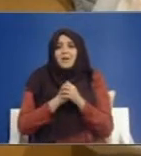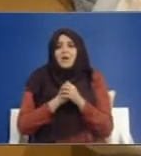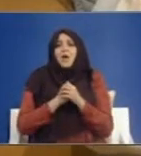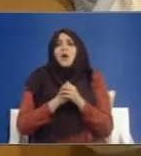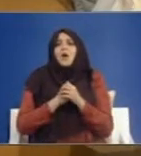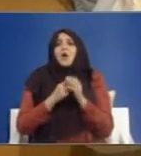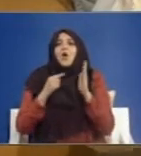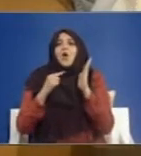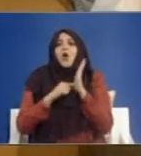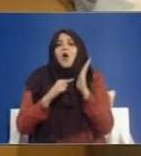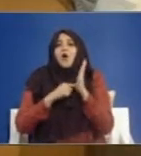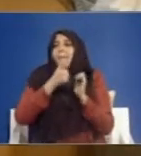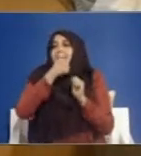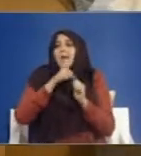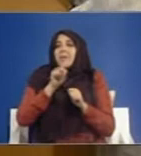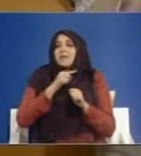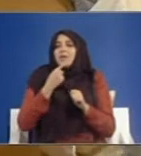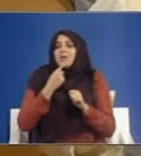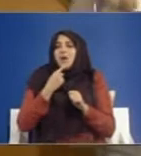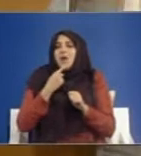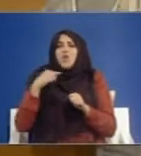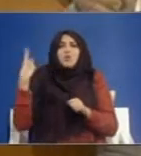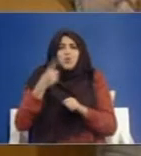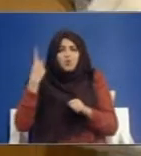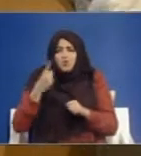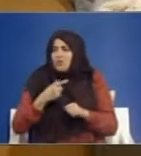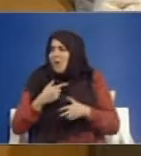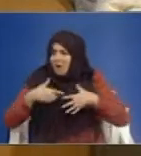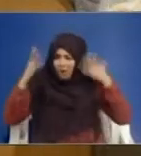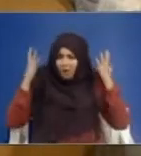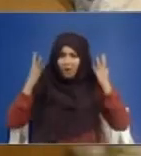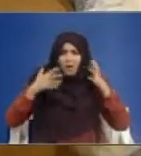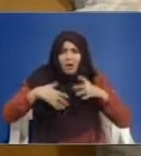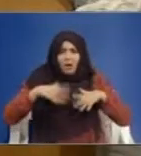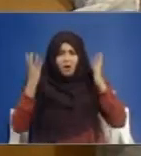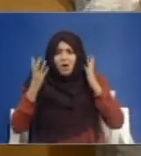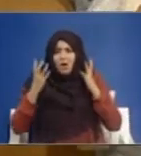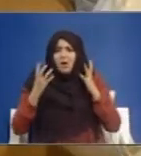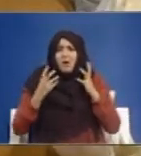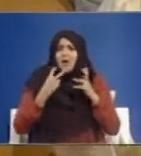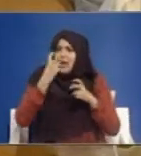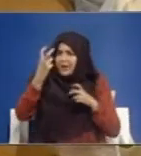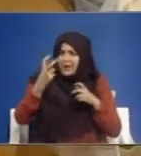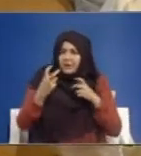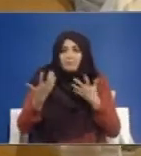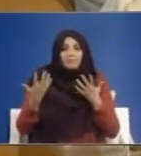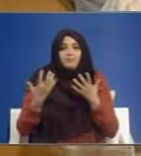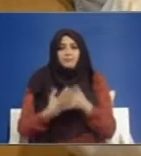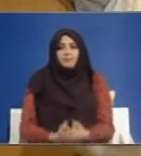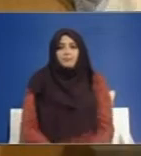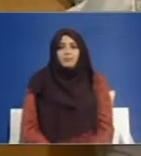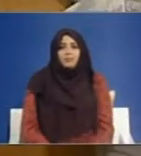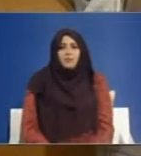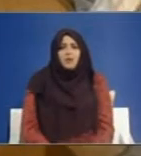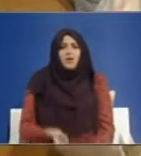دايما ضاجر ويعيط وغيرنا ومنا وكذا يدير أمور ماهيش رافض القضاء. رافض